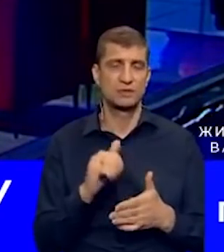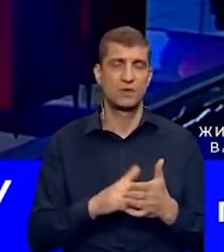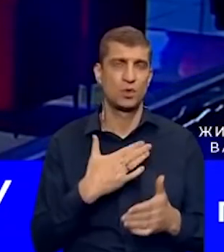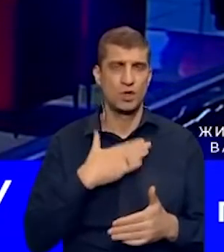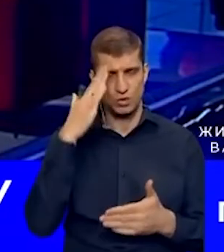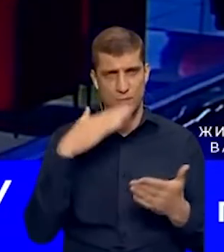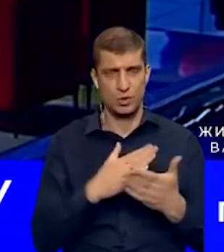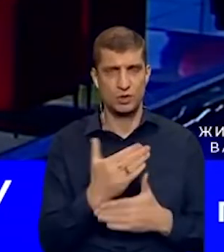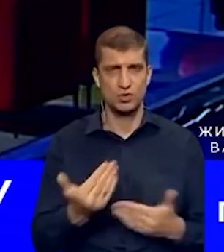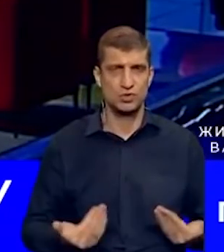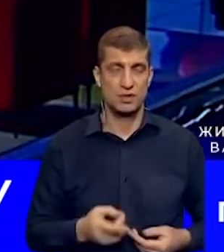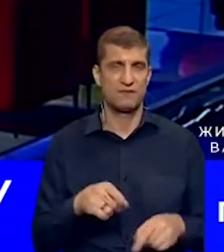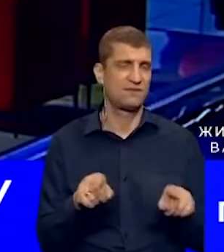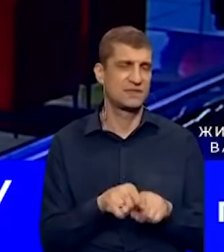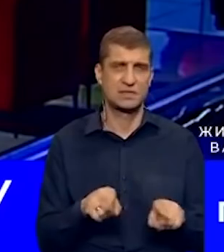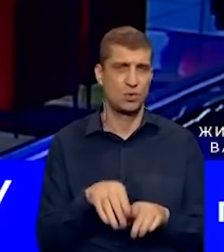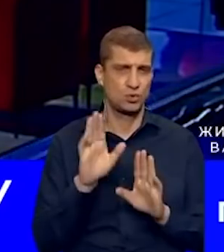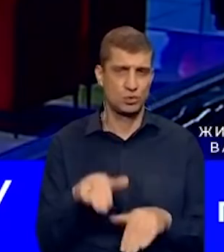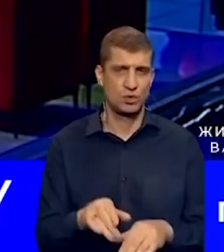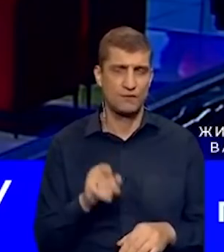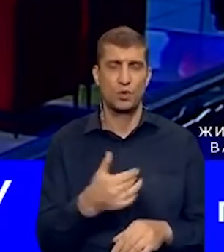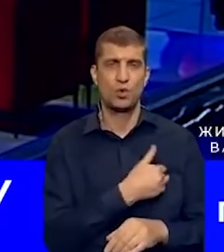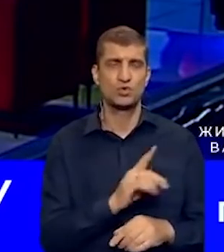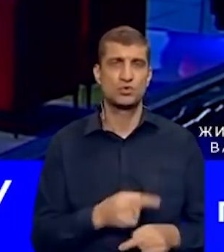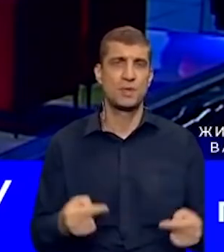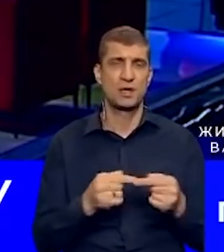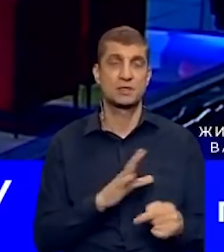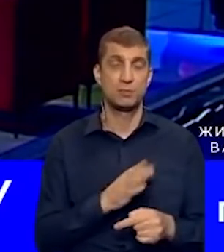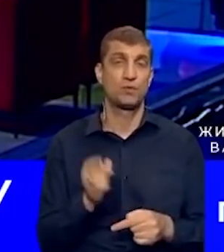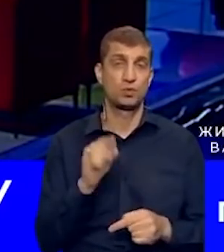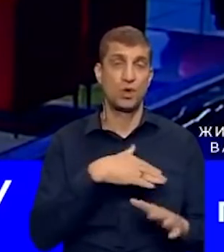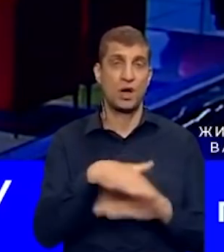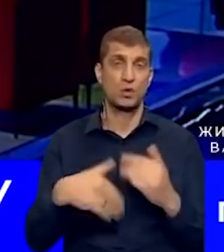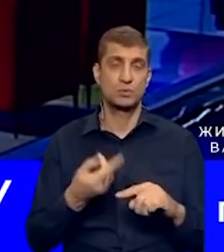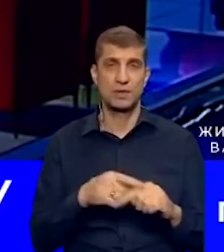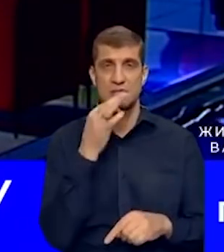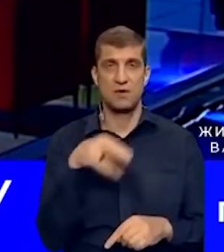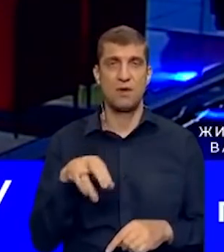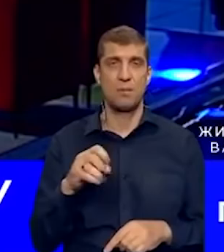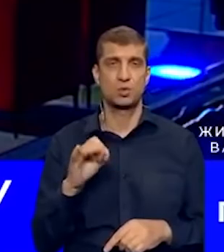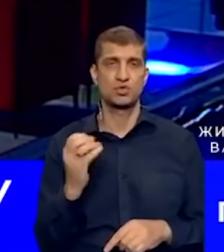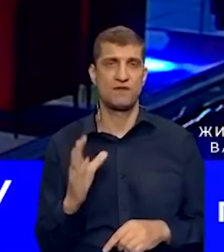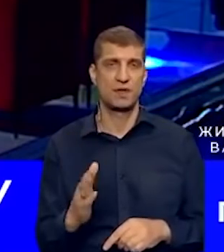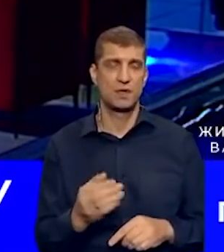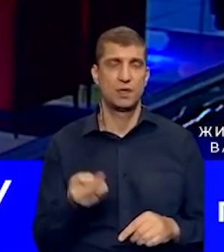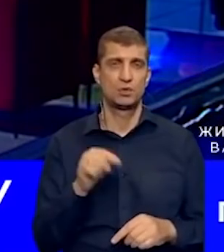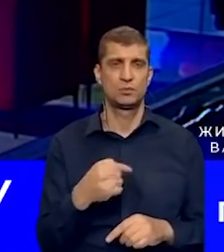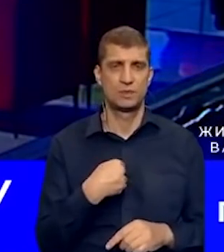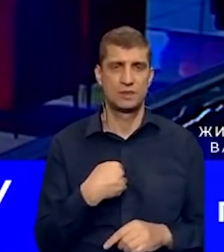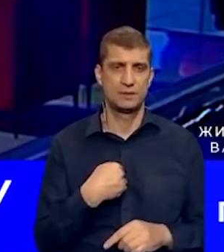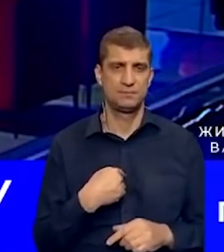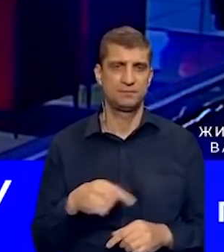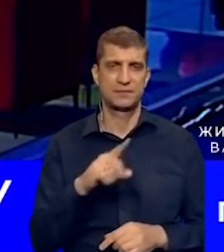нашого політичного життя, їм все одно. Вони хочуть, щоб якраз і був той хаос, про який сказав Патрушев. Тому я